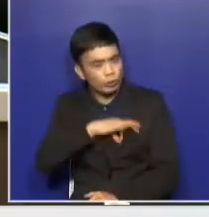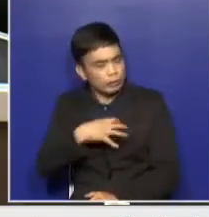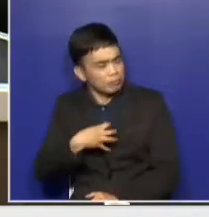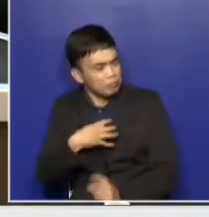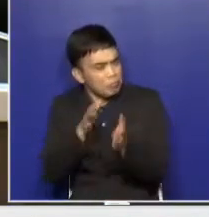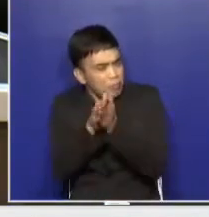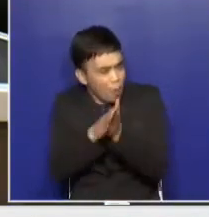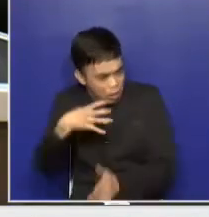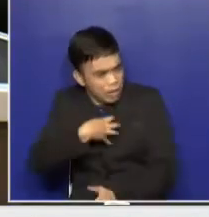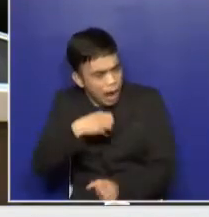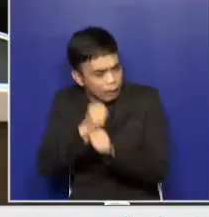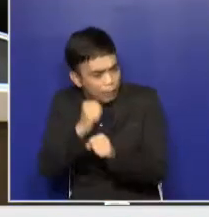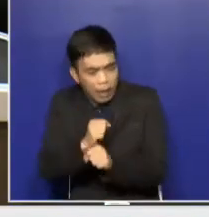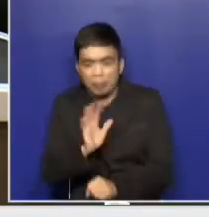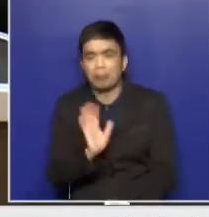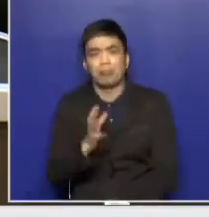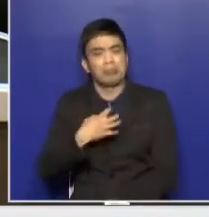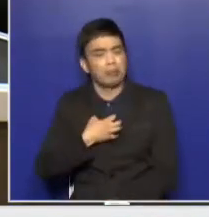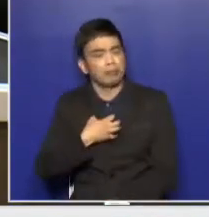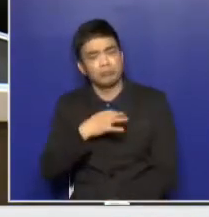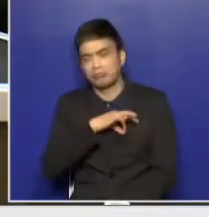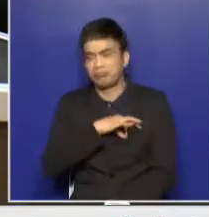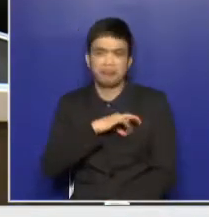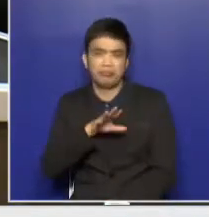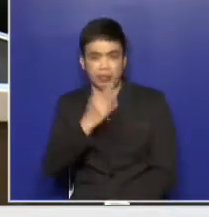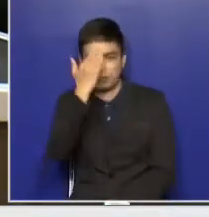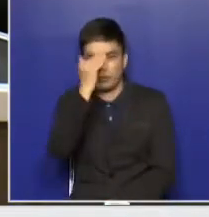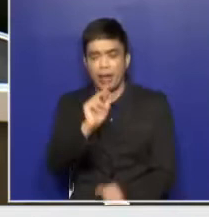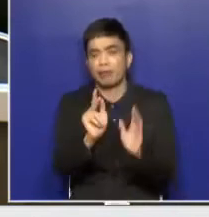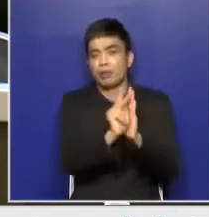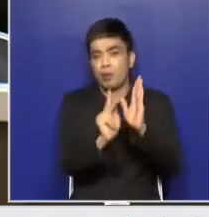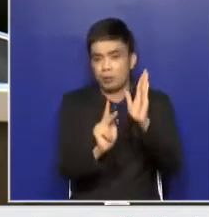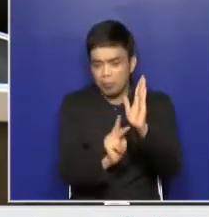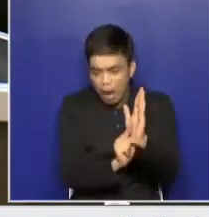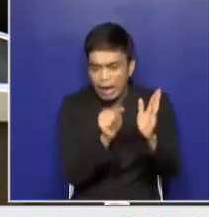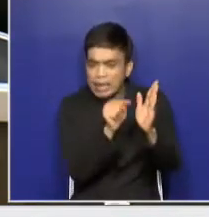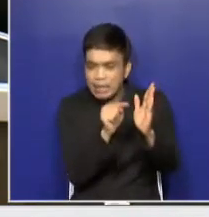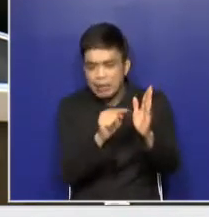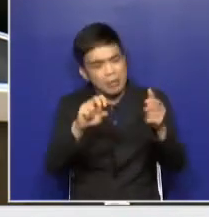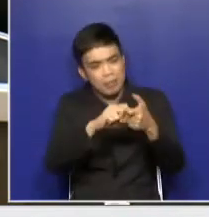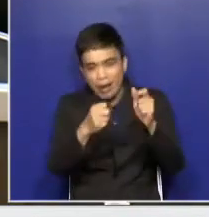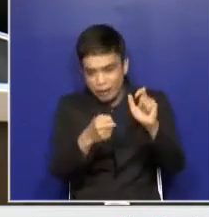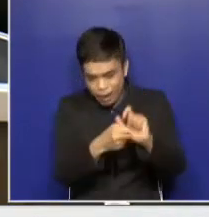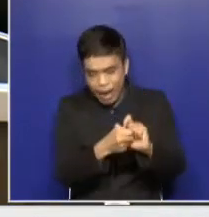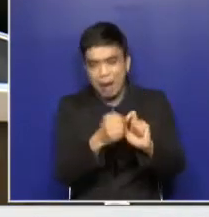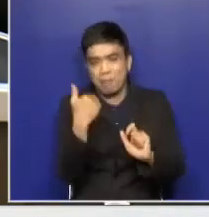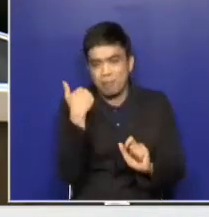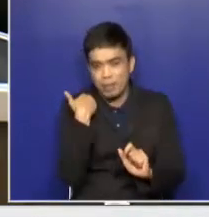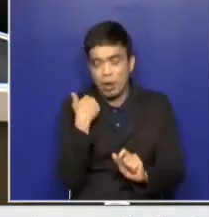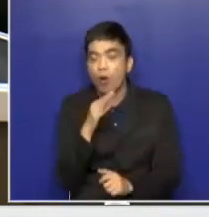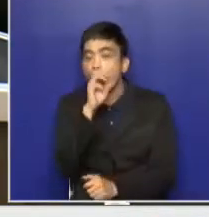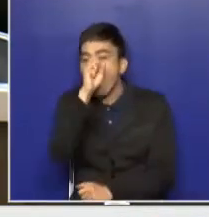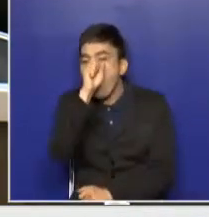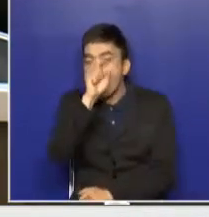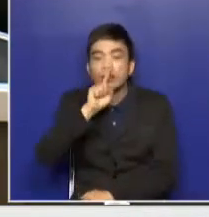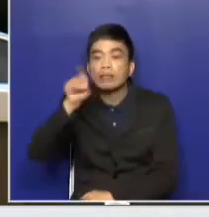จะทำงานเพราะที่ผ่านมากฎหมายนะครับบทบัญญัติต่างๆของกสทช.เนี่ยเป็นภาระจริงๆครับถ้าท่านไปลองไปถามผู้ประกอบการหน่อยครับ